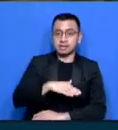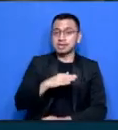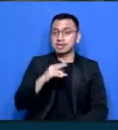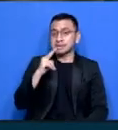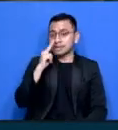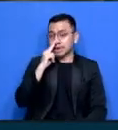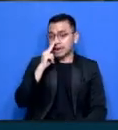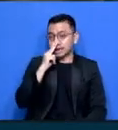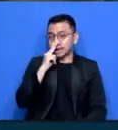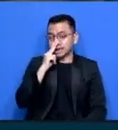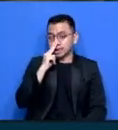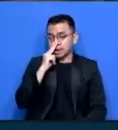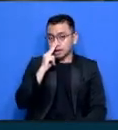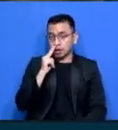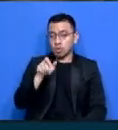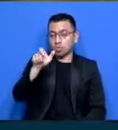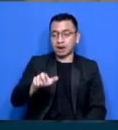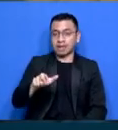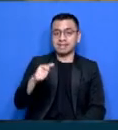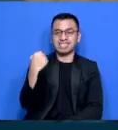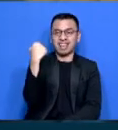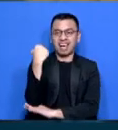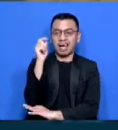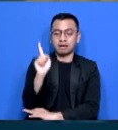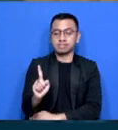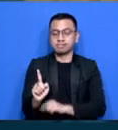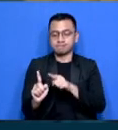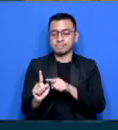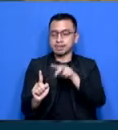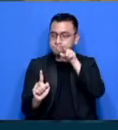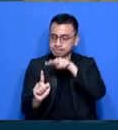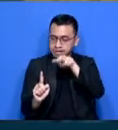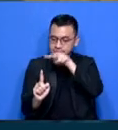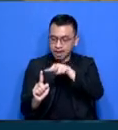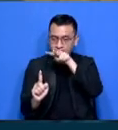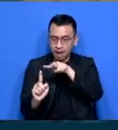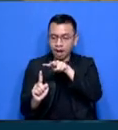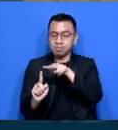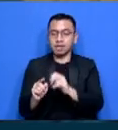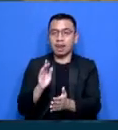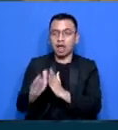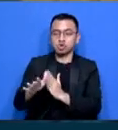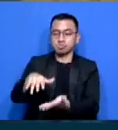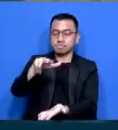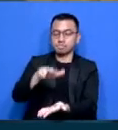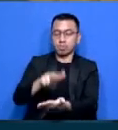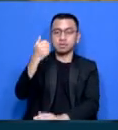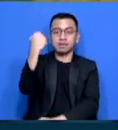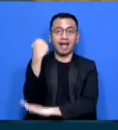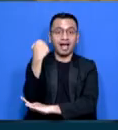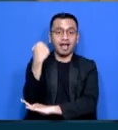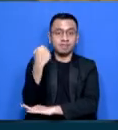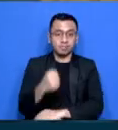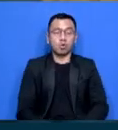EE kepada terlapor sehingga terlapor kita naikkan status sebagai tersangka Mas Oke jadi setelah dinaikkan statusnya baru